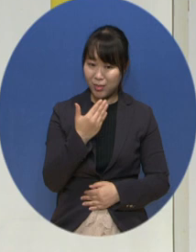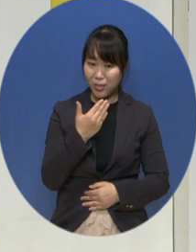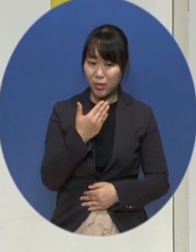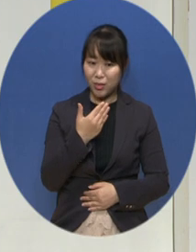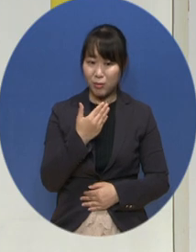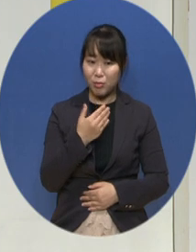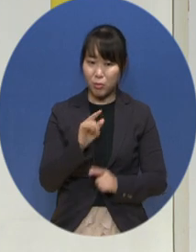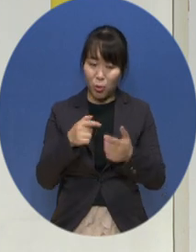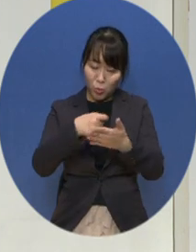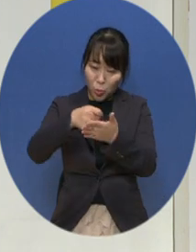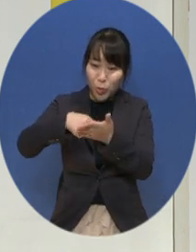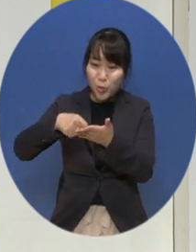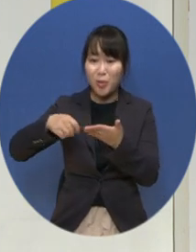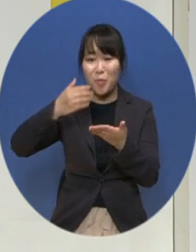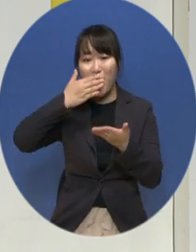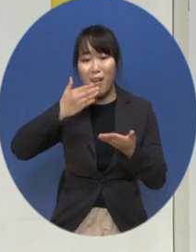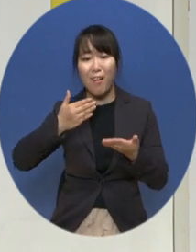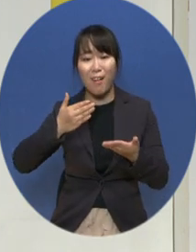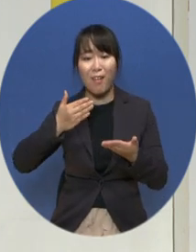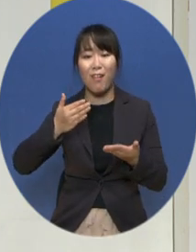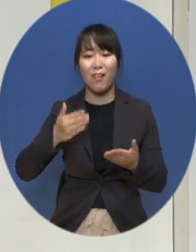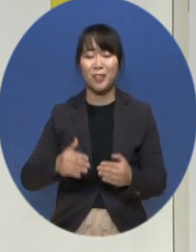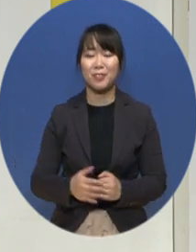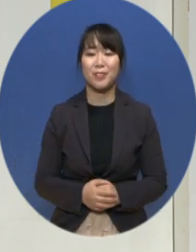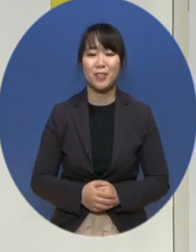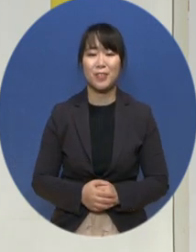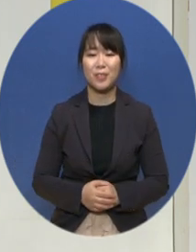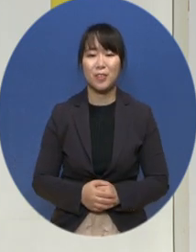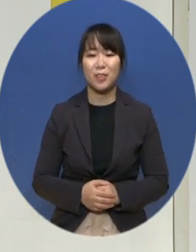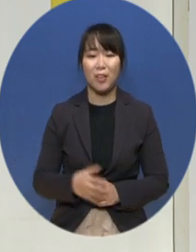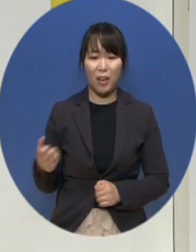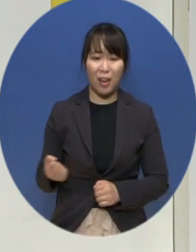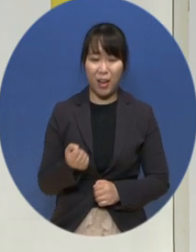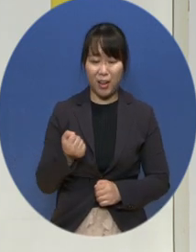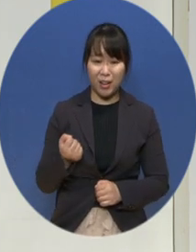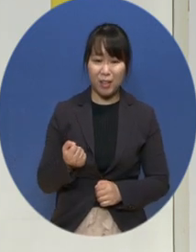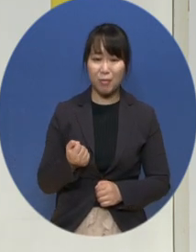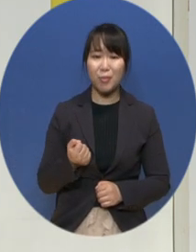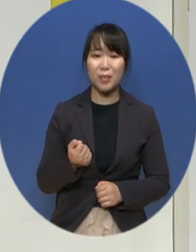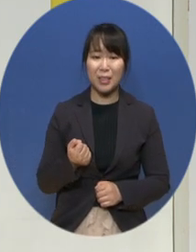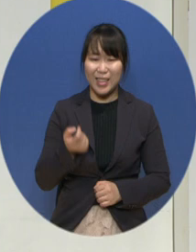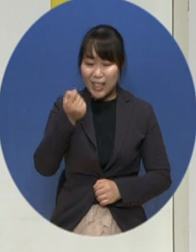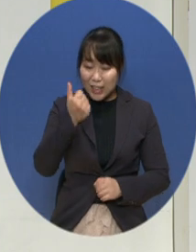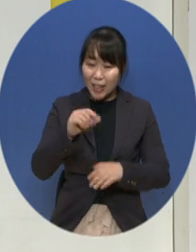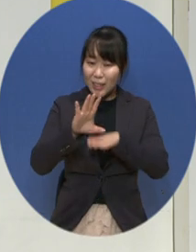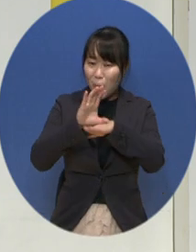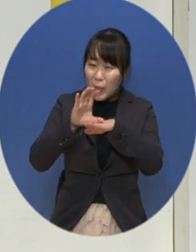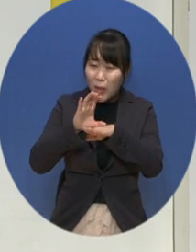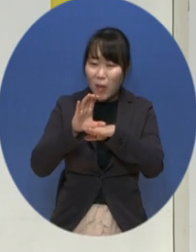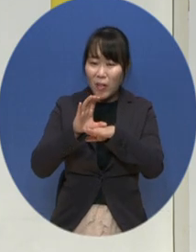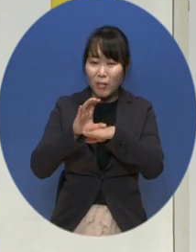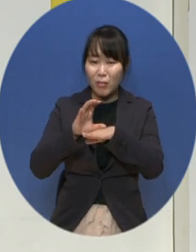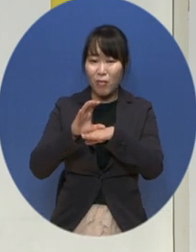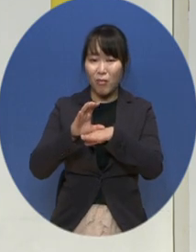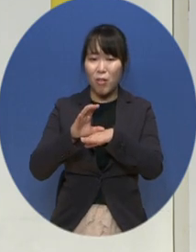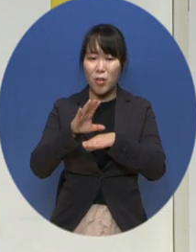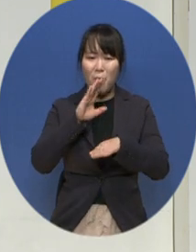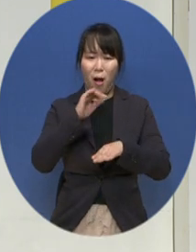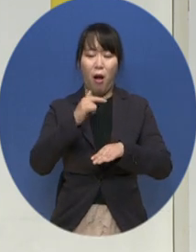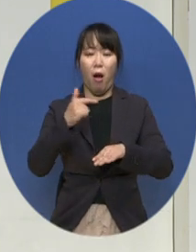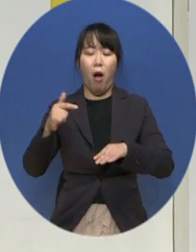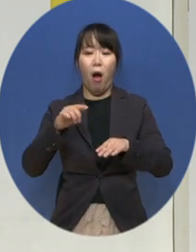별 것 아냐 노트도 아자 그럼요 그쵸 그리고 뭐 별것 아니라 그건 뭐 별다른 컴퓨터 내한 컴퓨터 아주